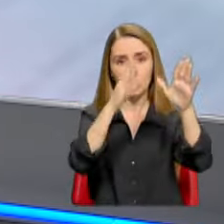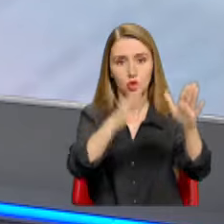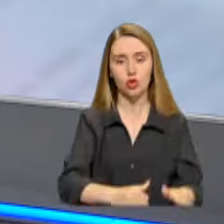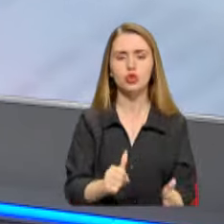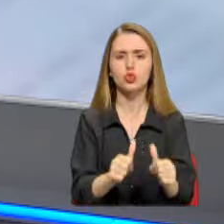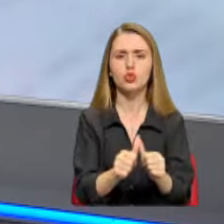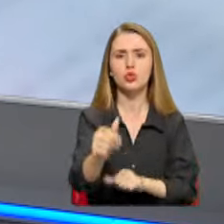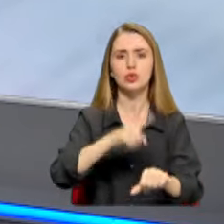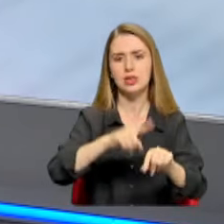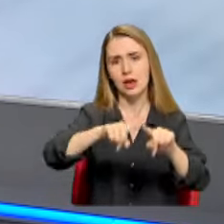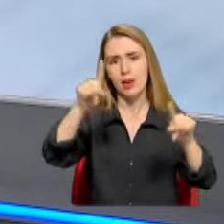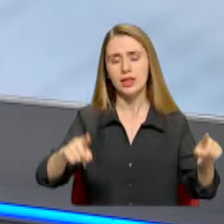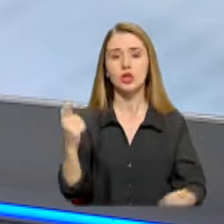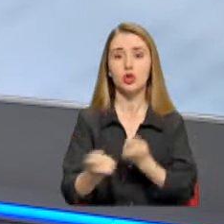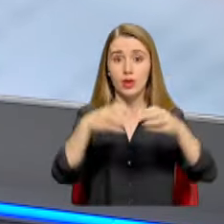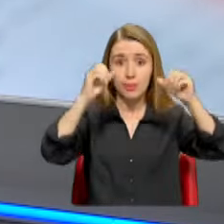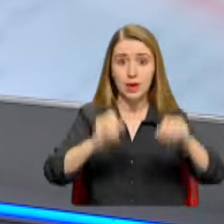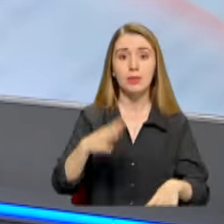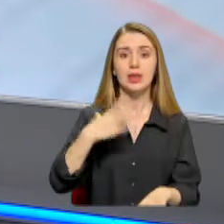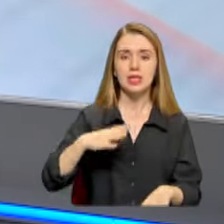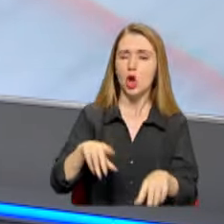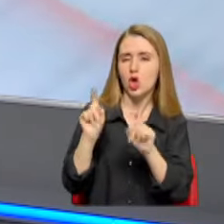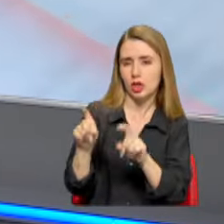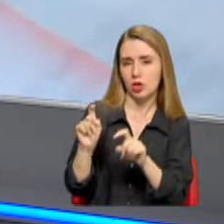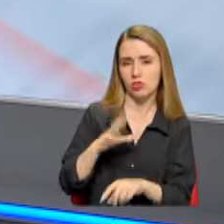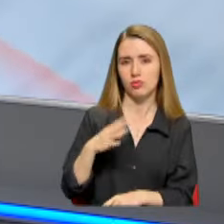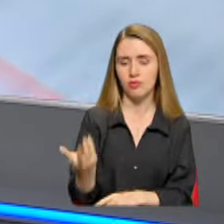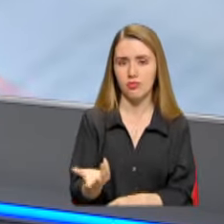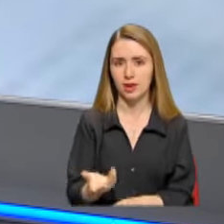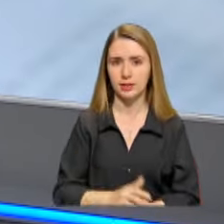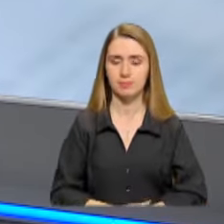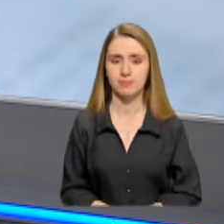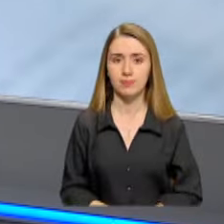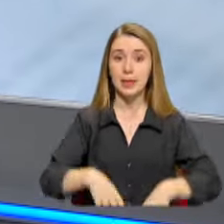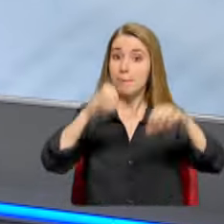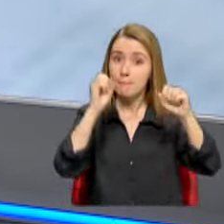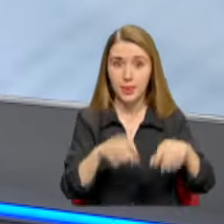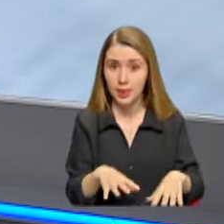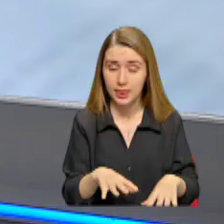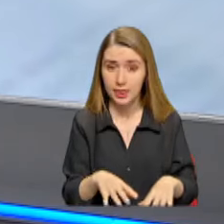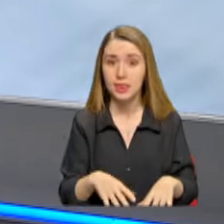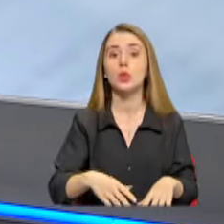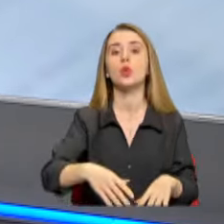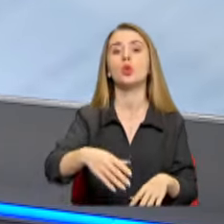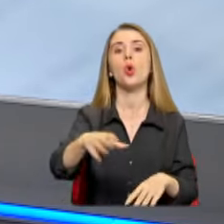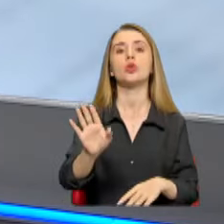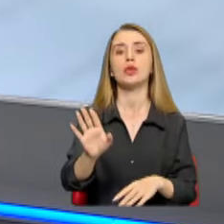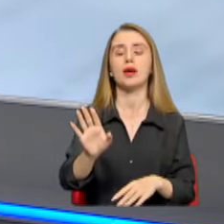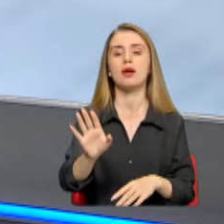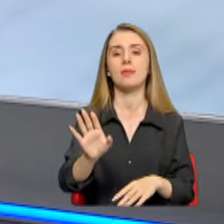uzun zamandır görevi bırakmak istediği kulislerde konuşulan bir durumdu bıraktı mı yoksa